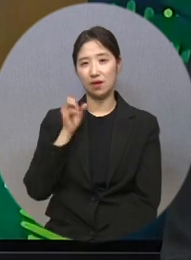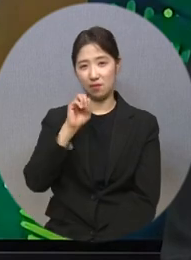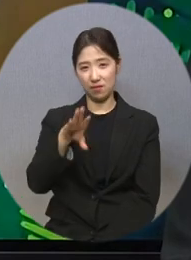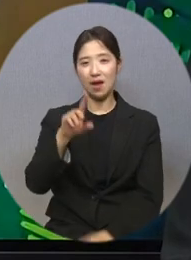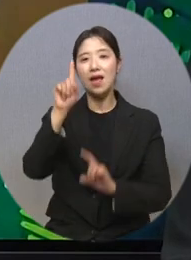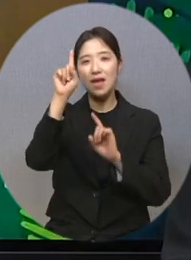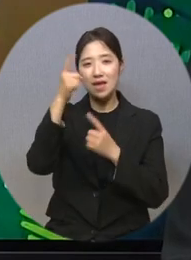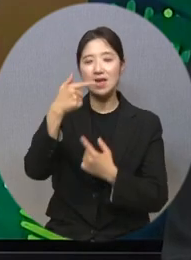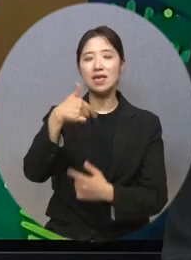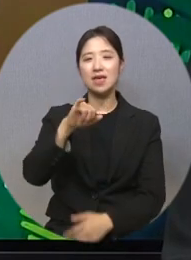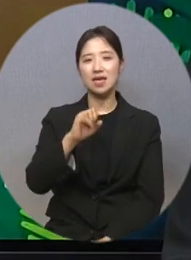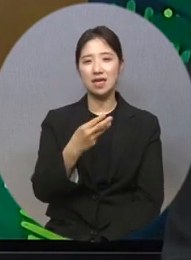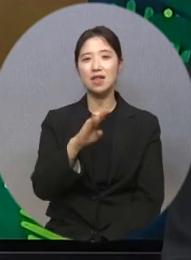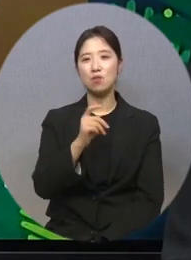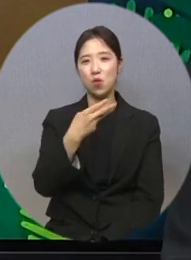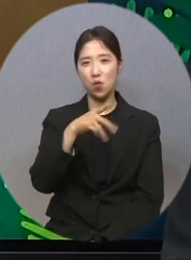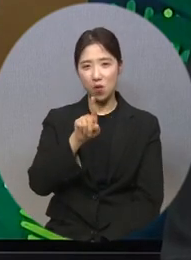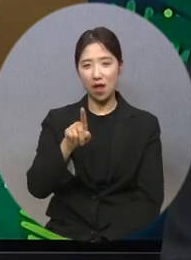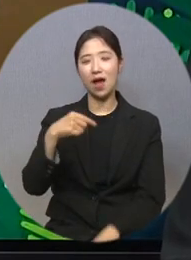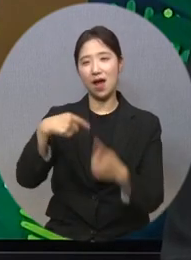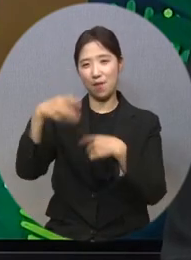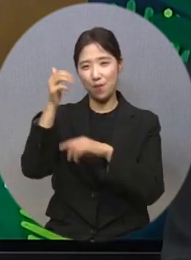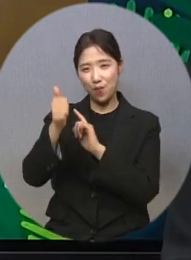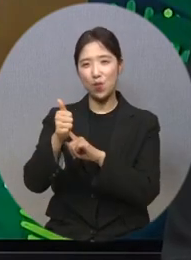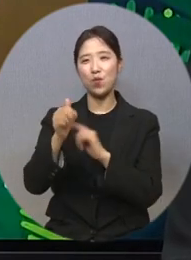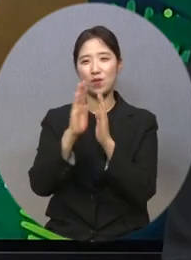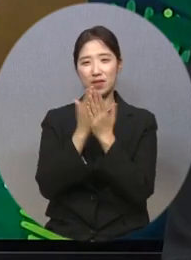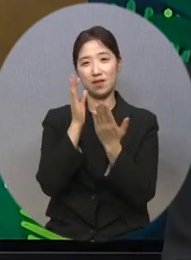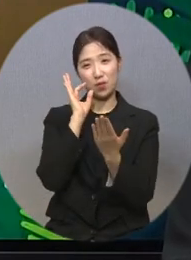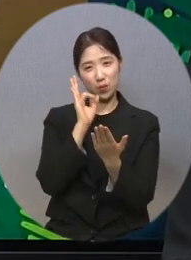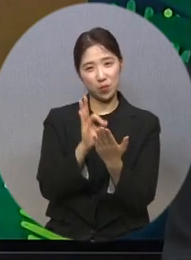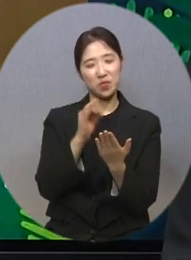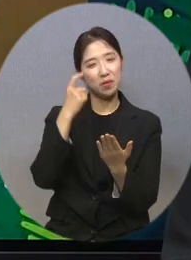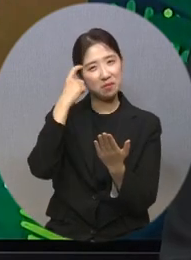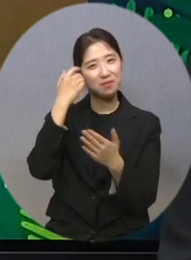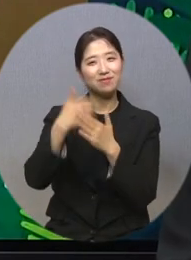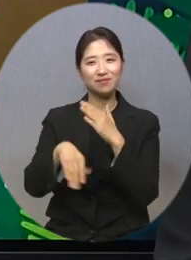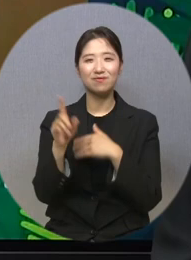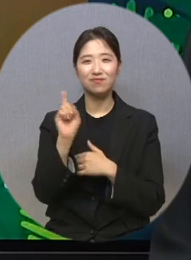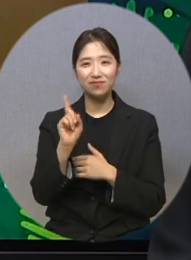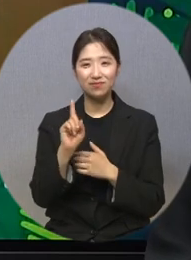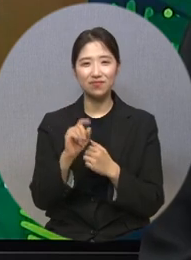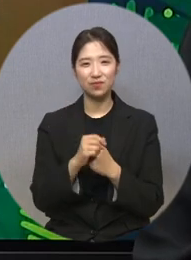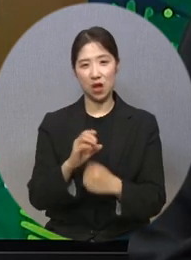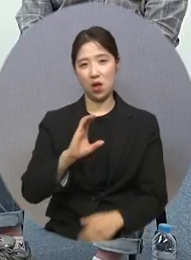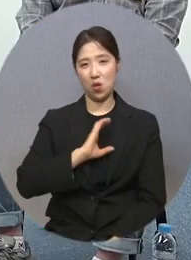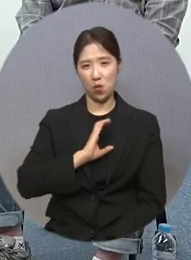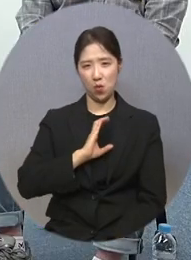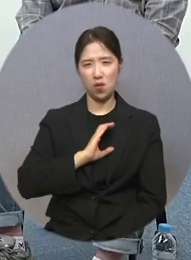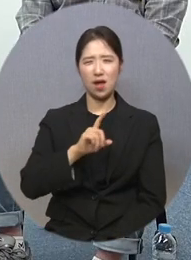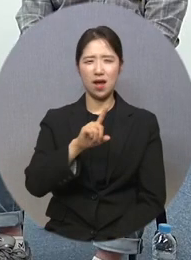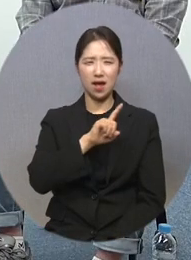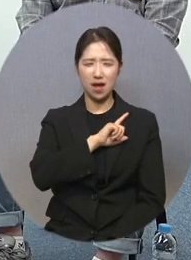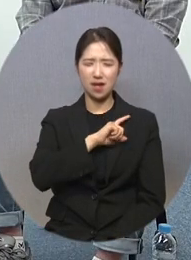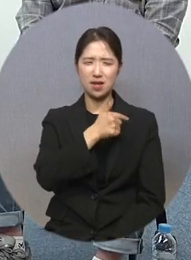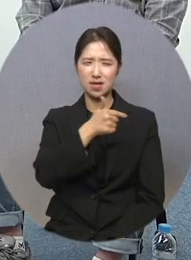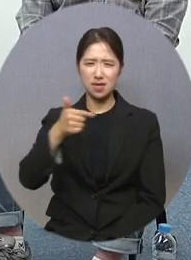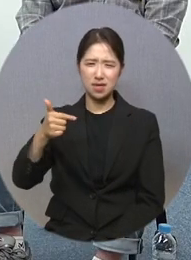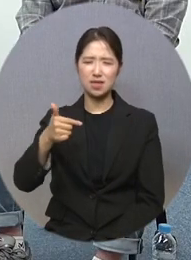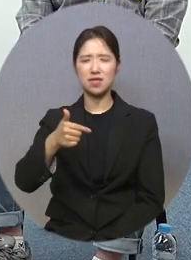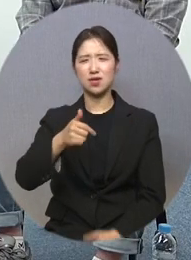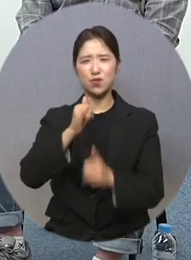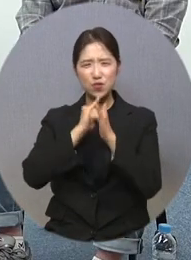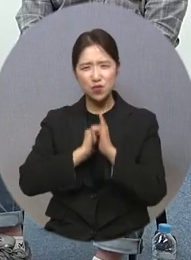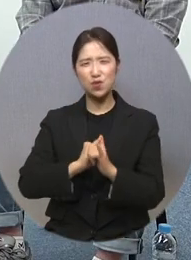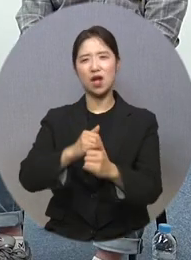말씀드렸던 이길보라 감독님 에세이에 보면 이런 얘기가 또 인상 깊더라고요. 코다의 가장 큰 위대한